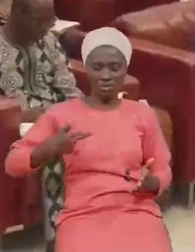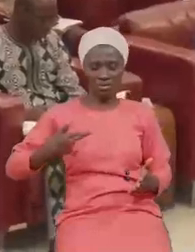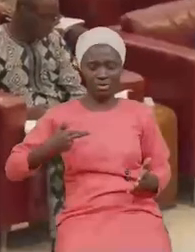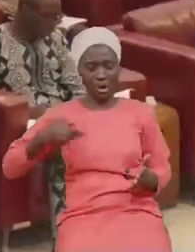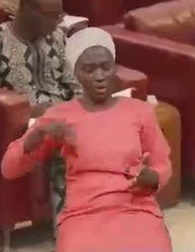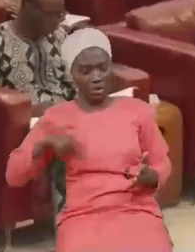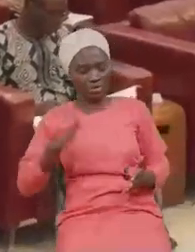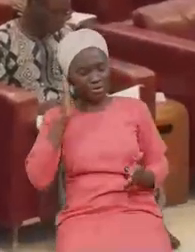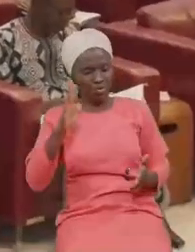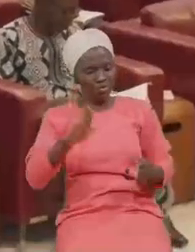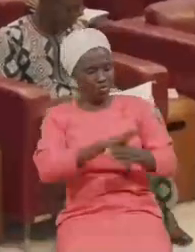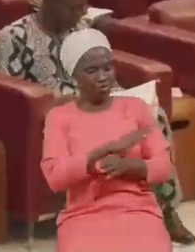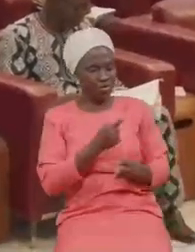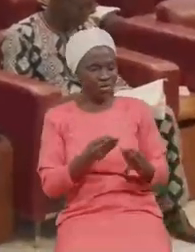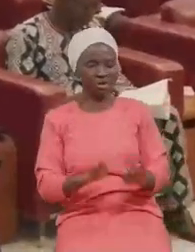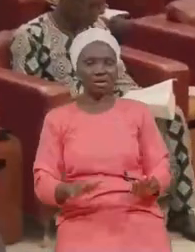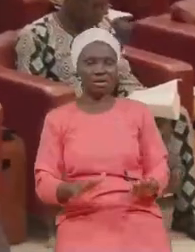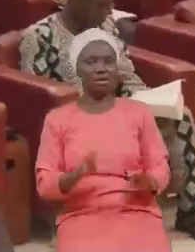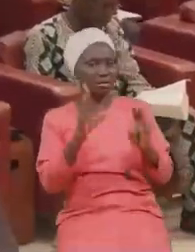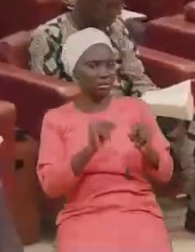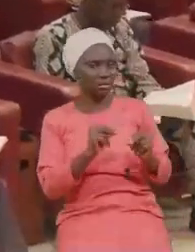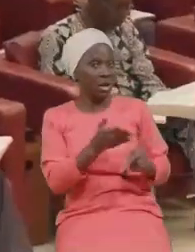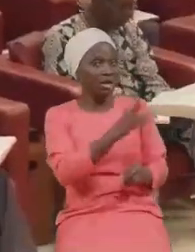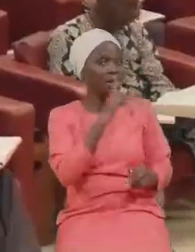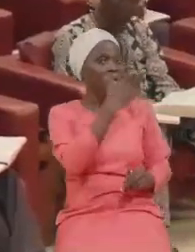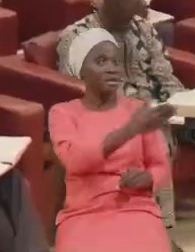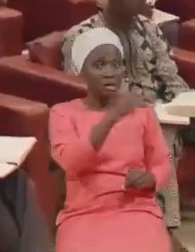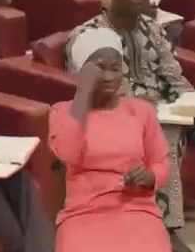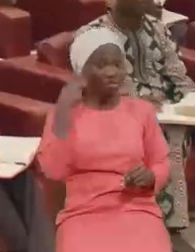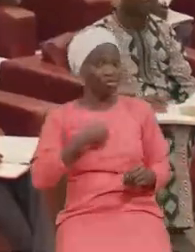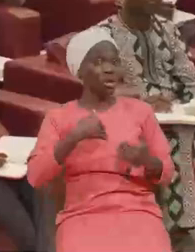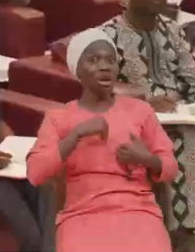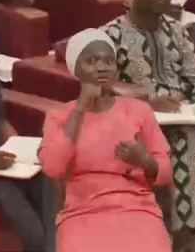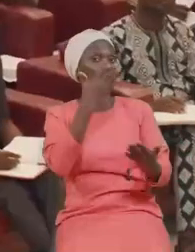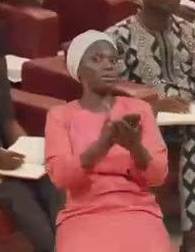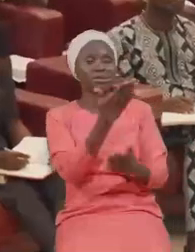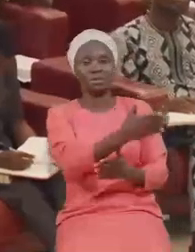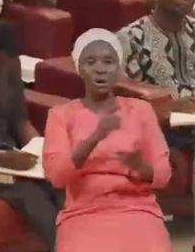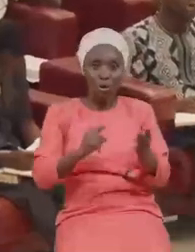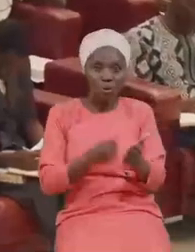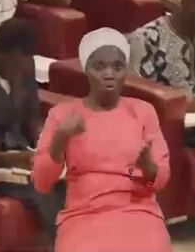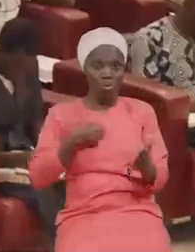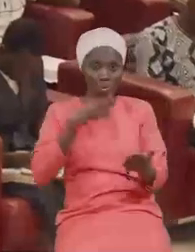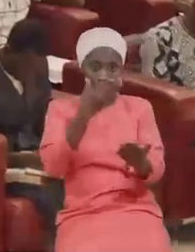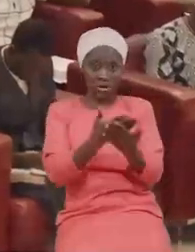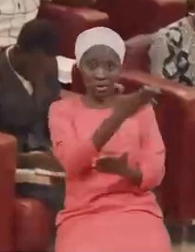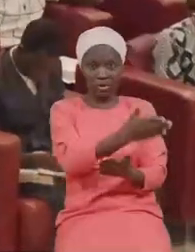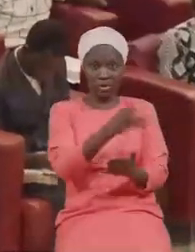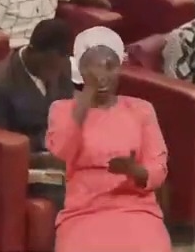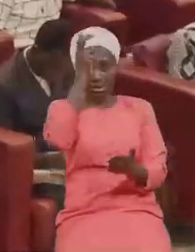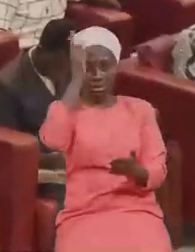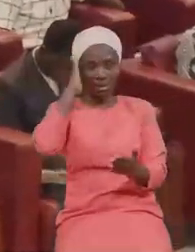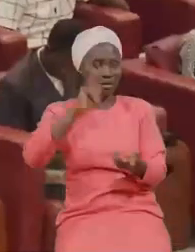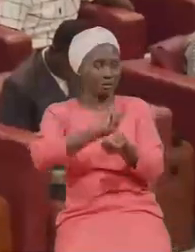va couvrir le pays ils sont là parce que nous sommes pas arrivés dès que nous arrivons là-bas Satan va déménager